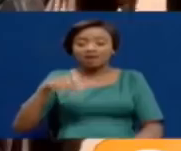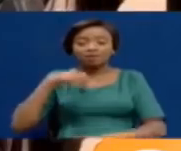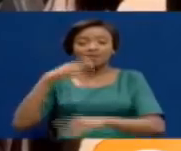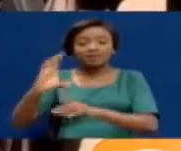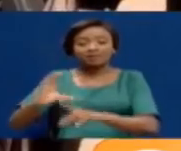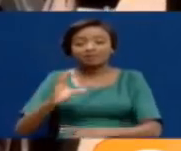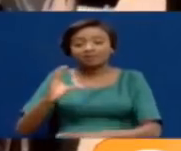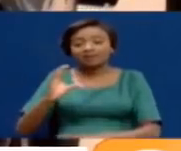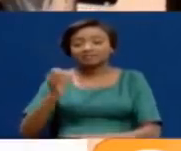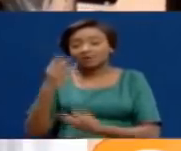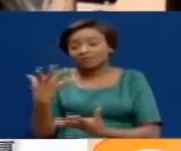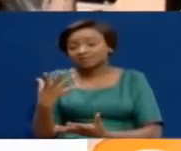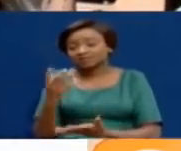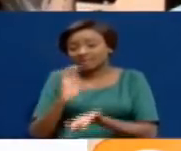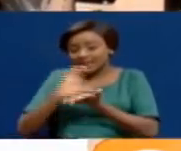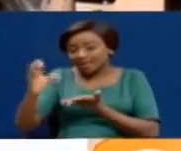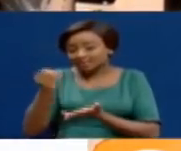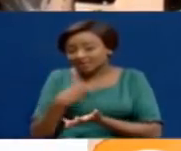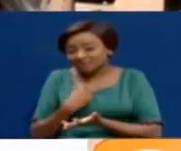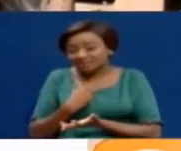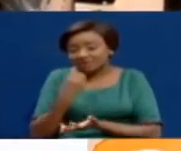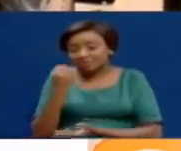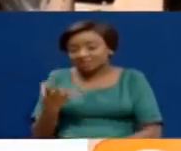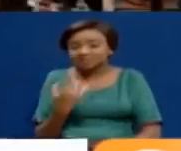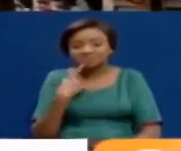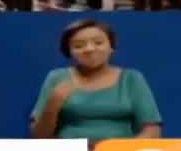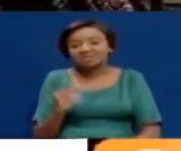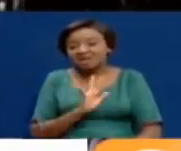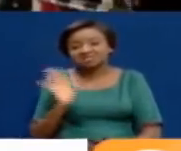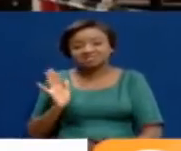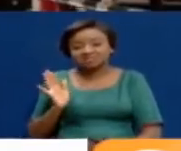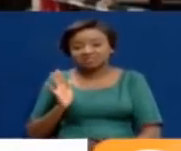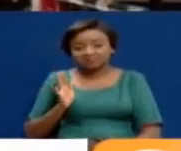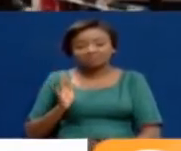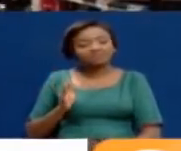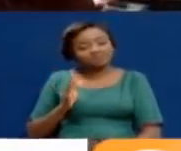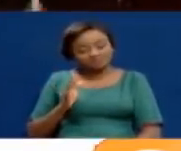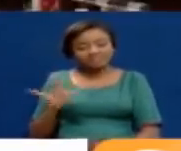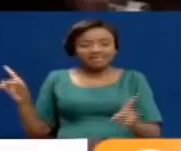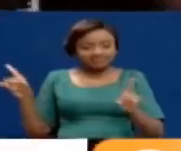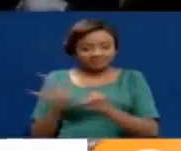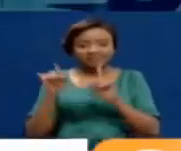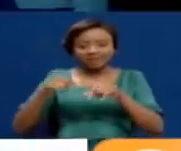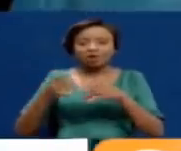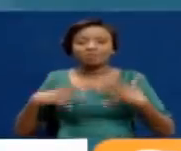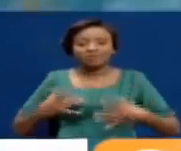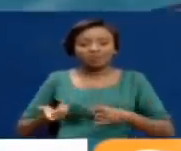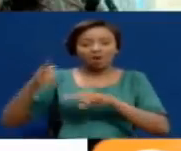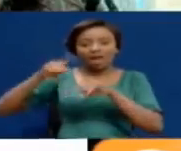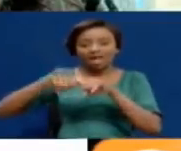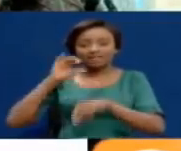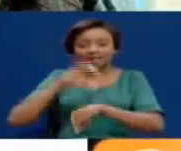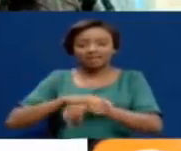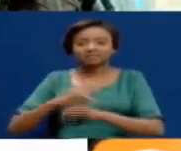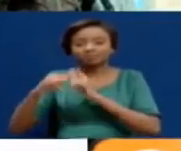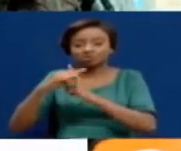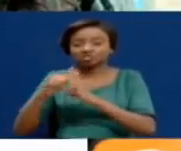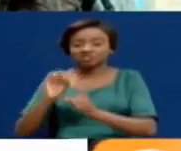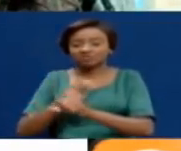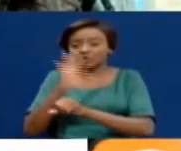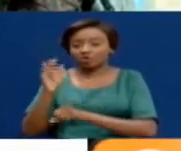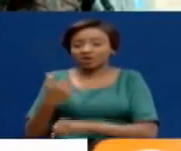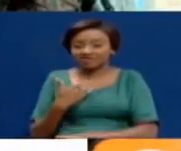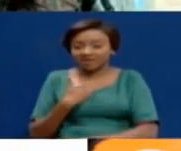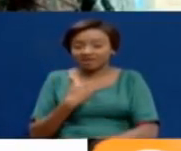100. Na huku visa vya watu walioambukizwa virusi vya corona vikipanda hadi 7, hali ya biashara ndogo jijini